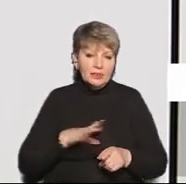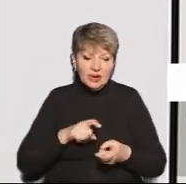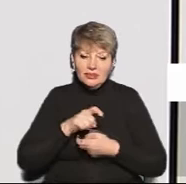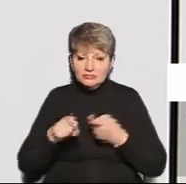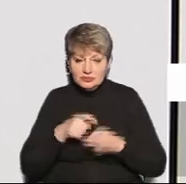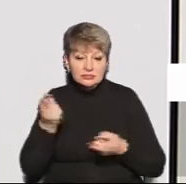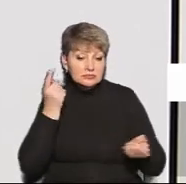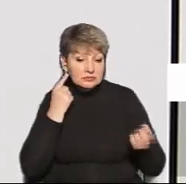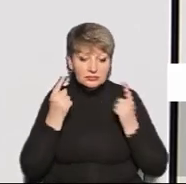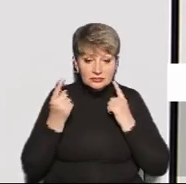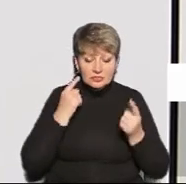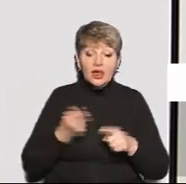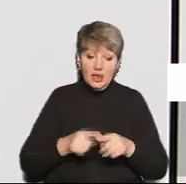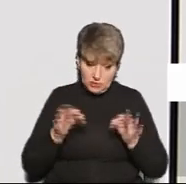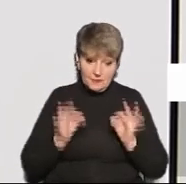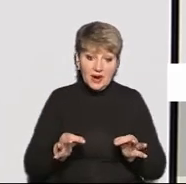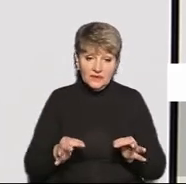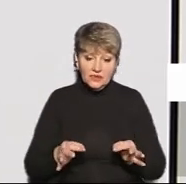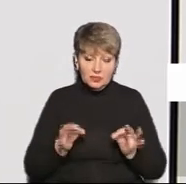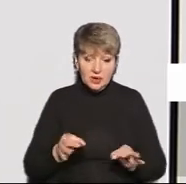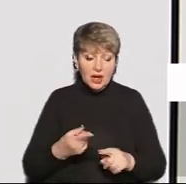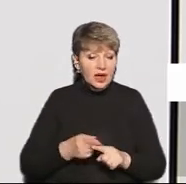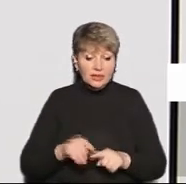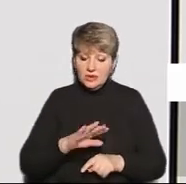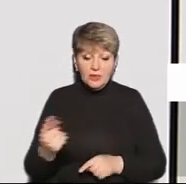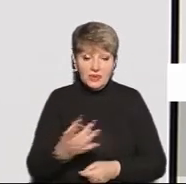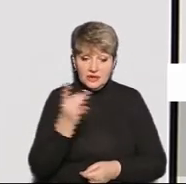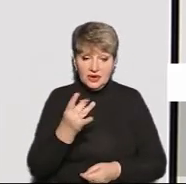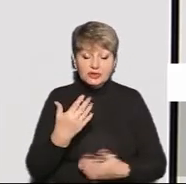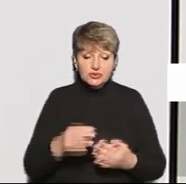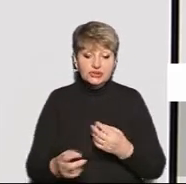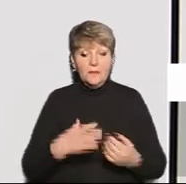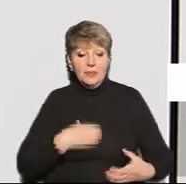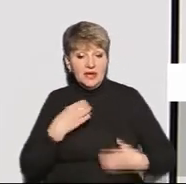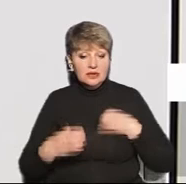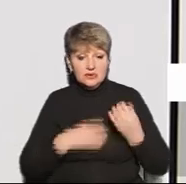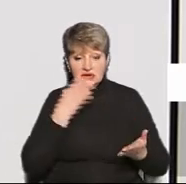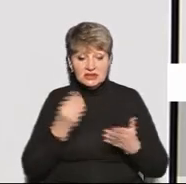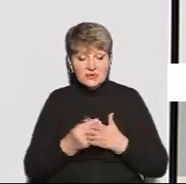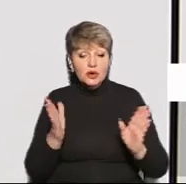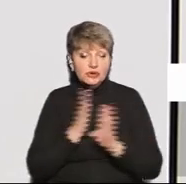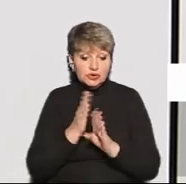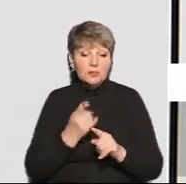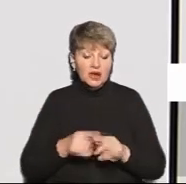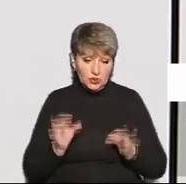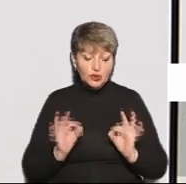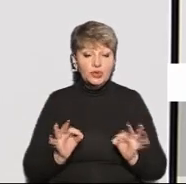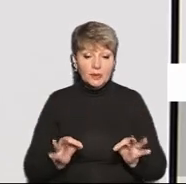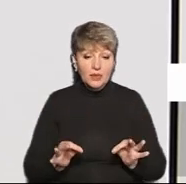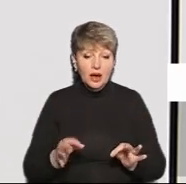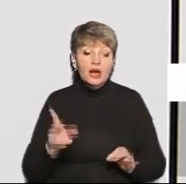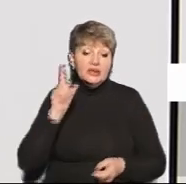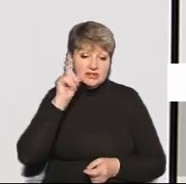Тобто це не перше вони стурбовані, не перше вони переживають за свою долю, і це нормально. Ми знаємо, що